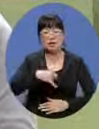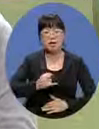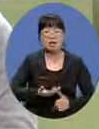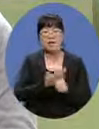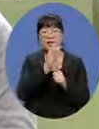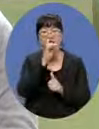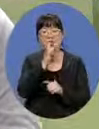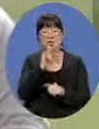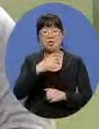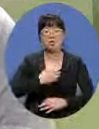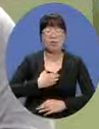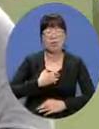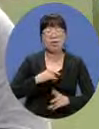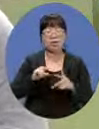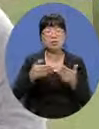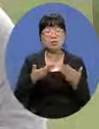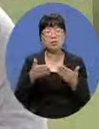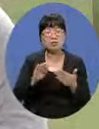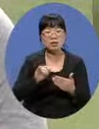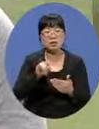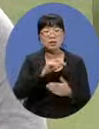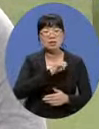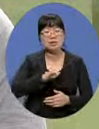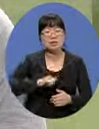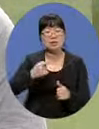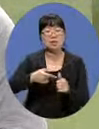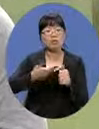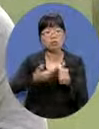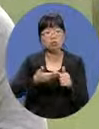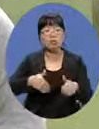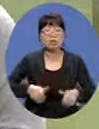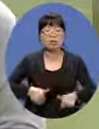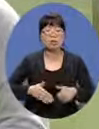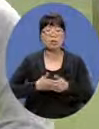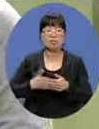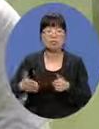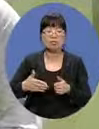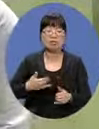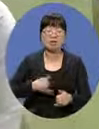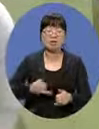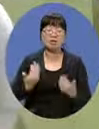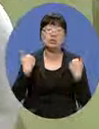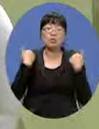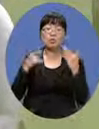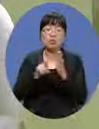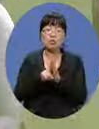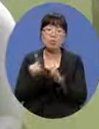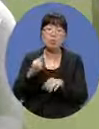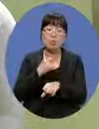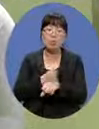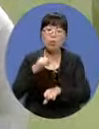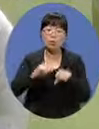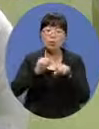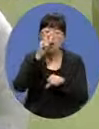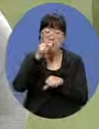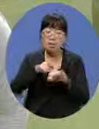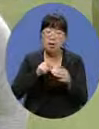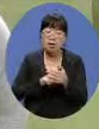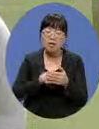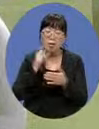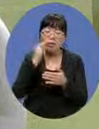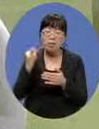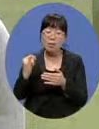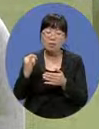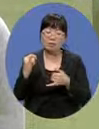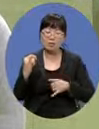거 이해하지만 엄마는 너한테 참는 걸 가르쳐야 돼. 그러니까 아이 성장을 위해서 무언가 한다는 마음을 꼭 엄마가